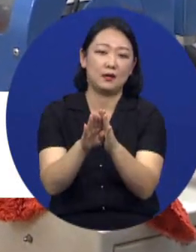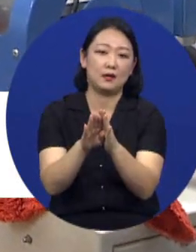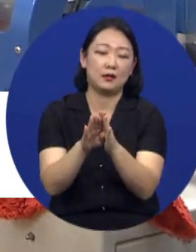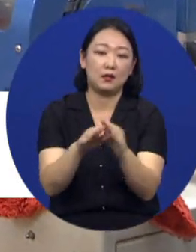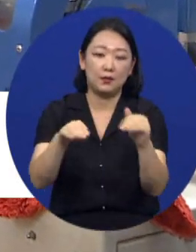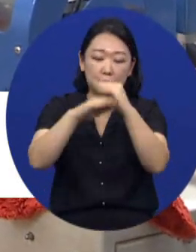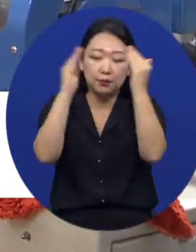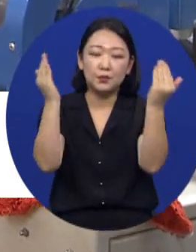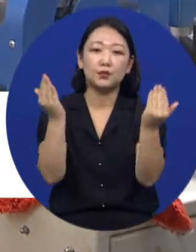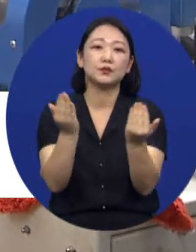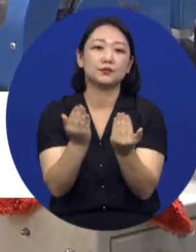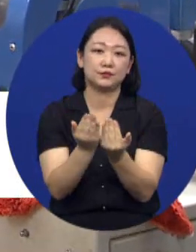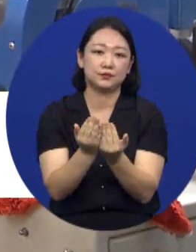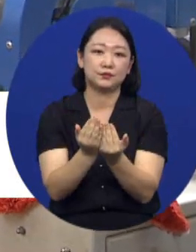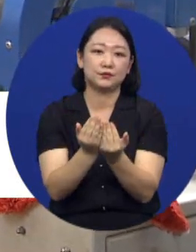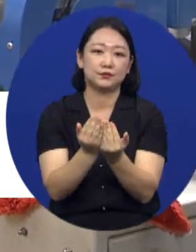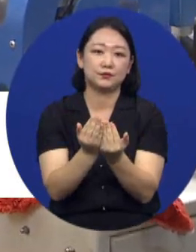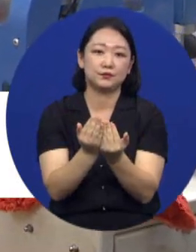좀 모두가 다에